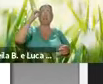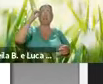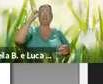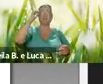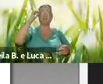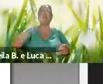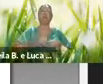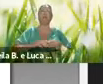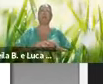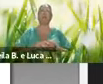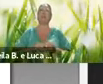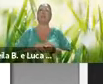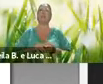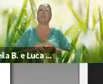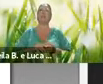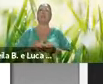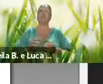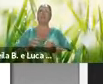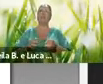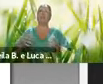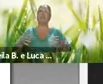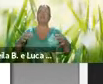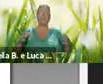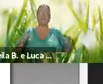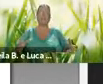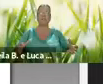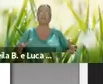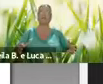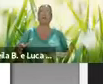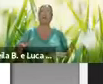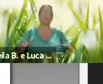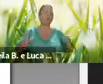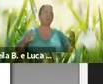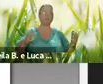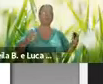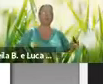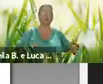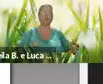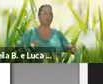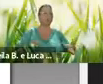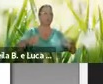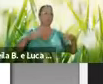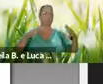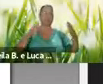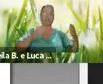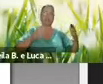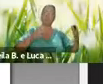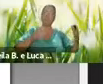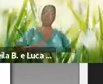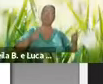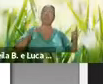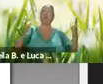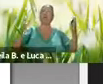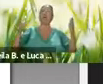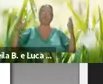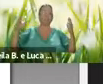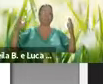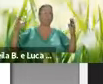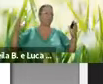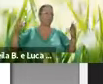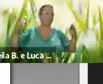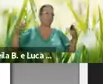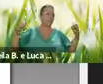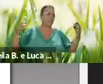Pregiudizi consacrati o con la pragmatica dei costumi prestabiliti, quello che dicono gli altri, quello che la società ti dice,